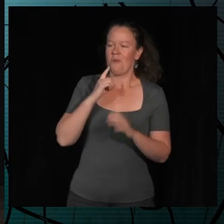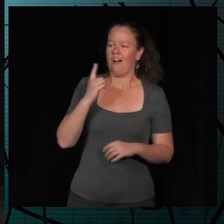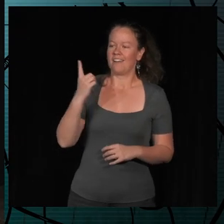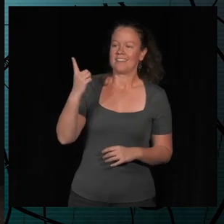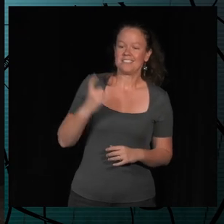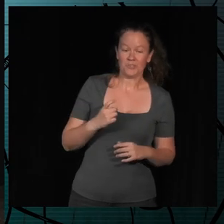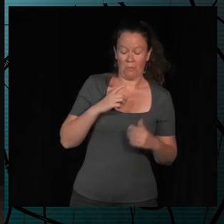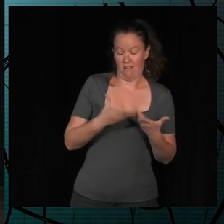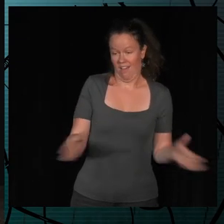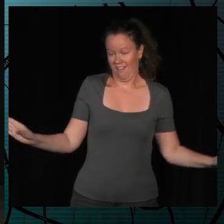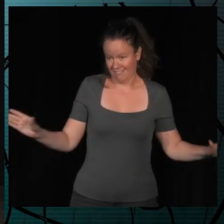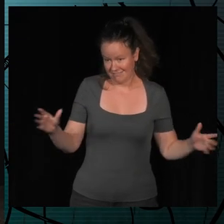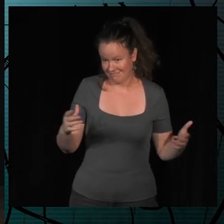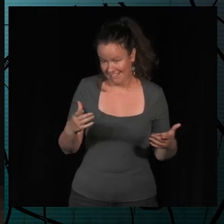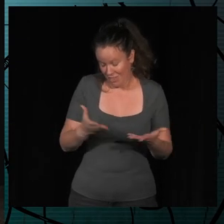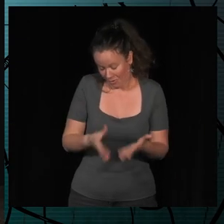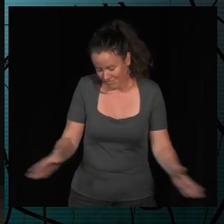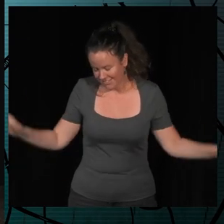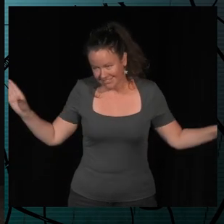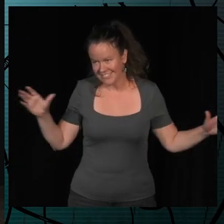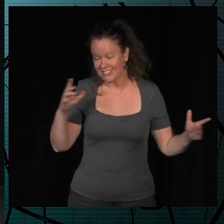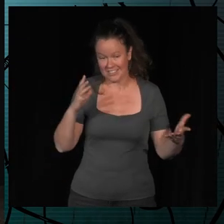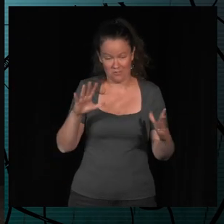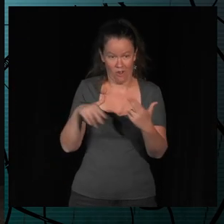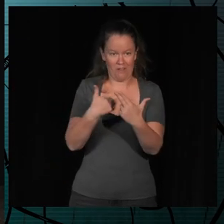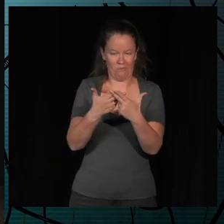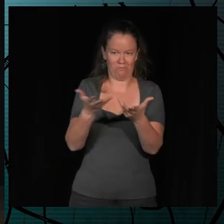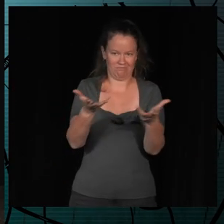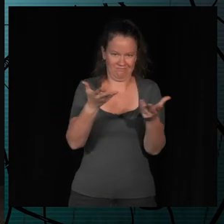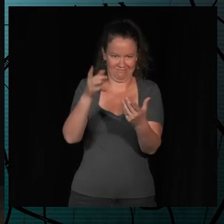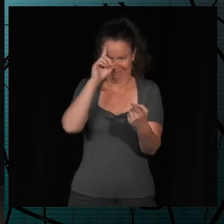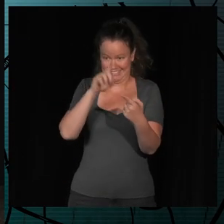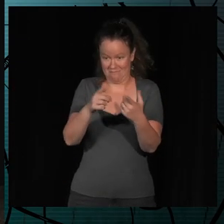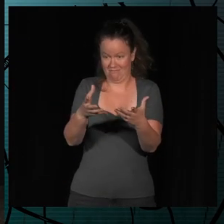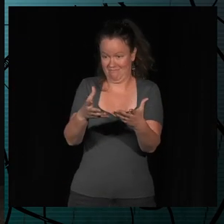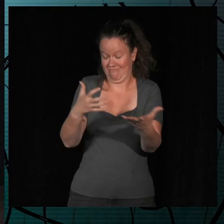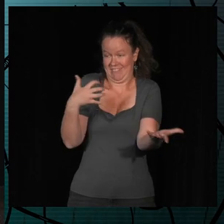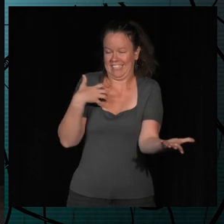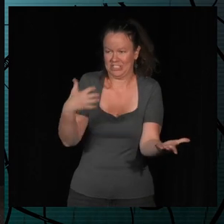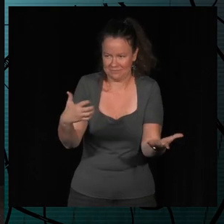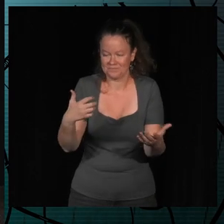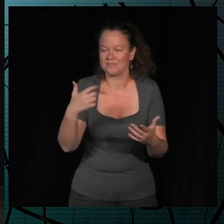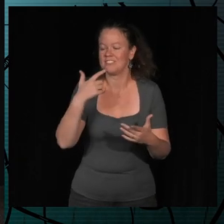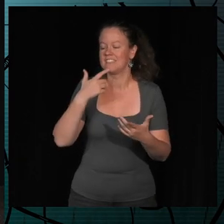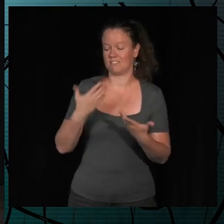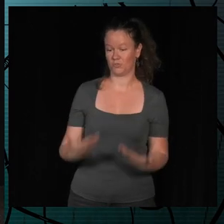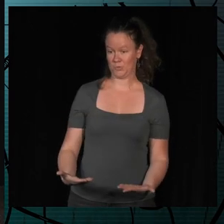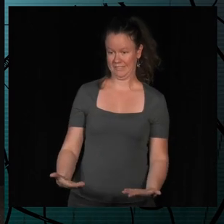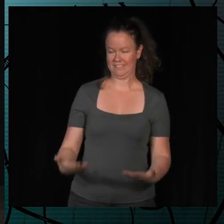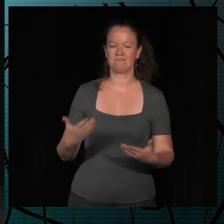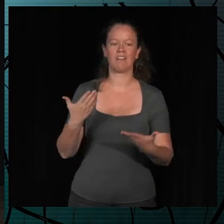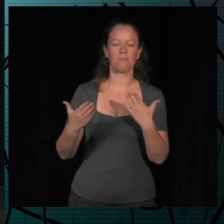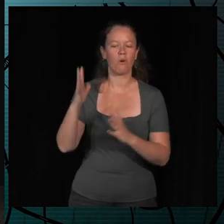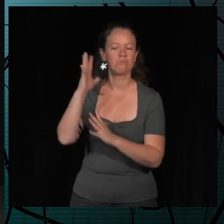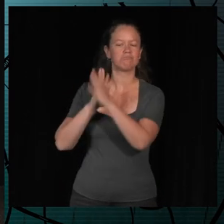on on est obligé d'aborder beaucoup beaucoup beaucoup de sujets la différence je dirais entre jadis et et aujourd'hui c'est justement